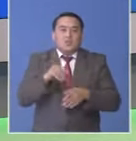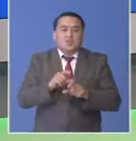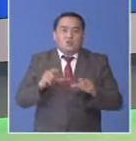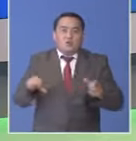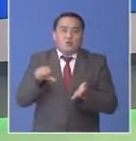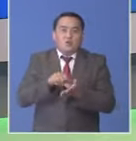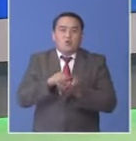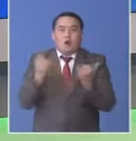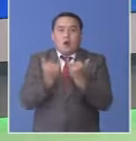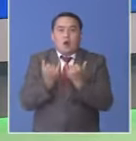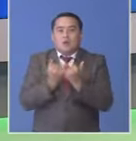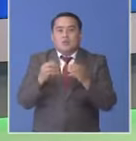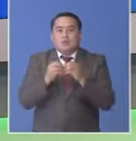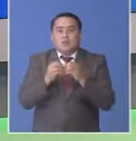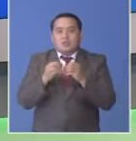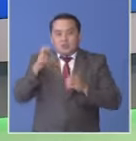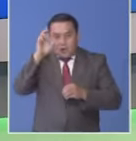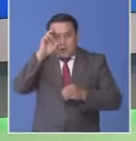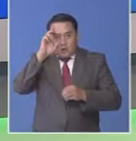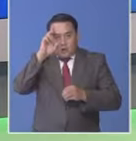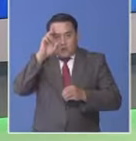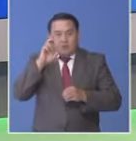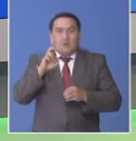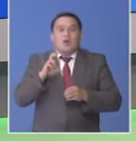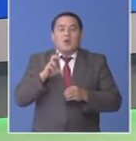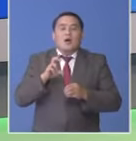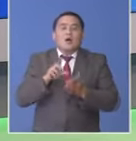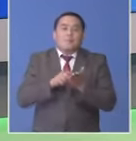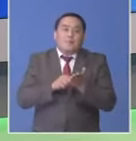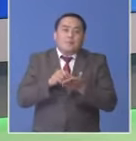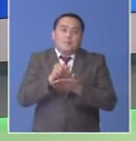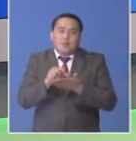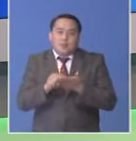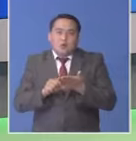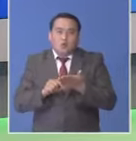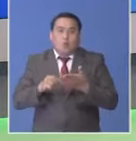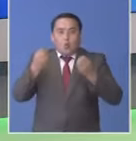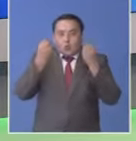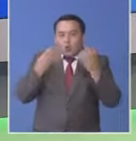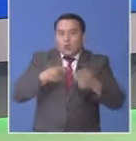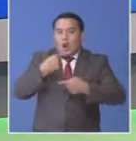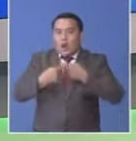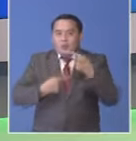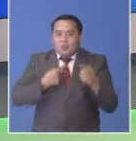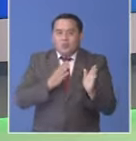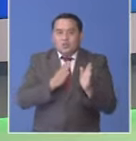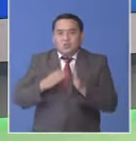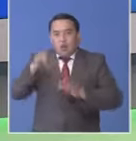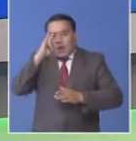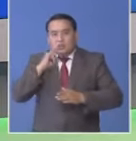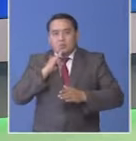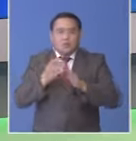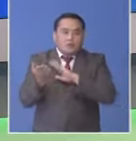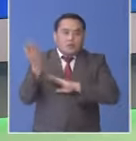5000 участников и гостей из 10 стран тюркского мира. Репродукция продемонстрировала культуру и обычаи кочевников из